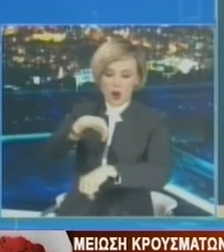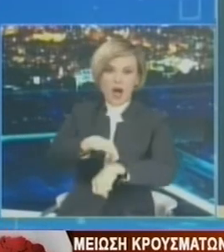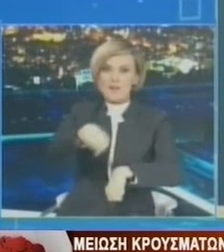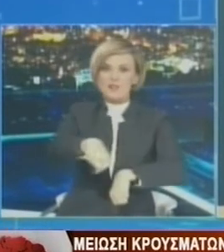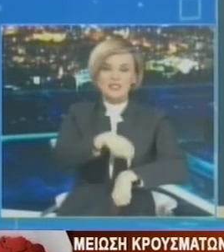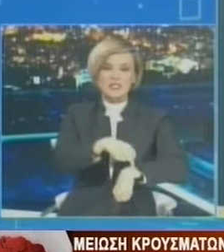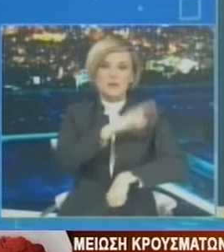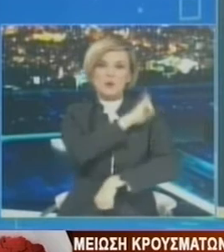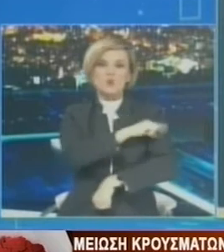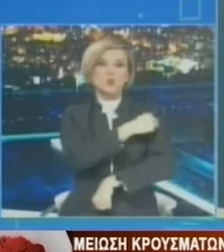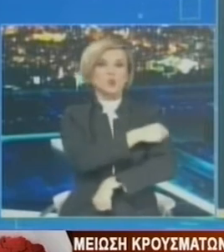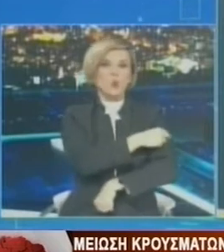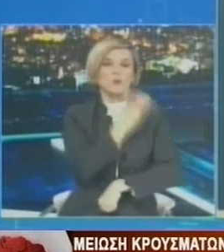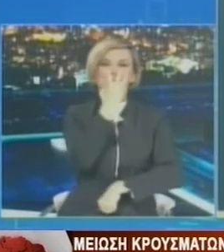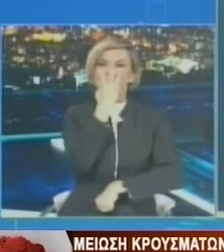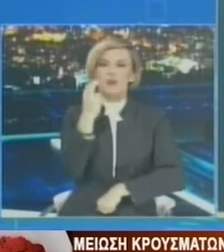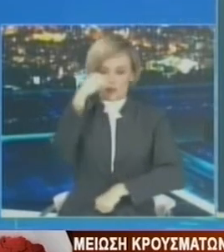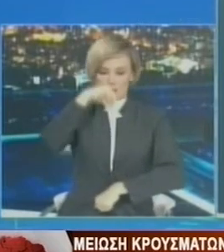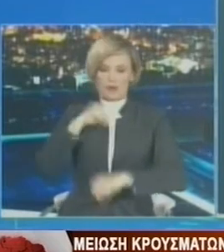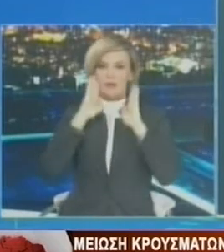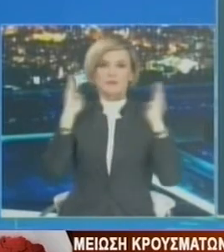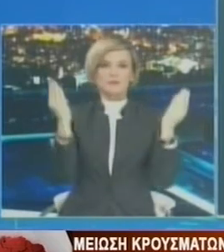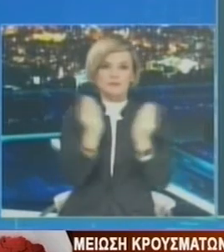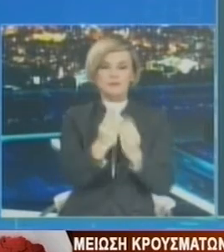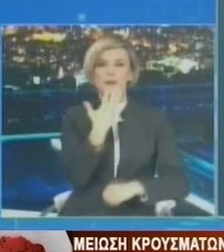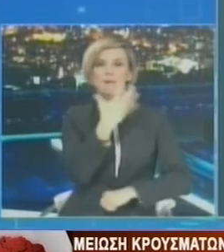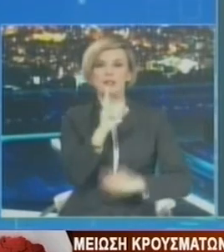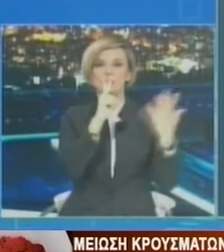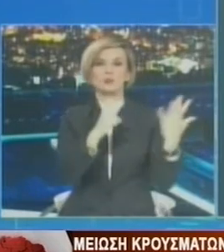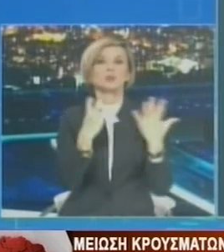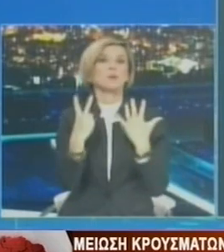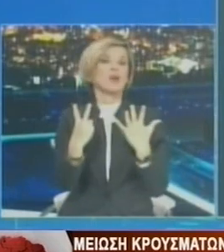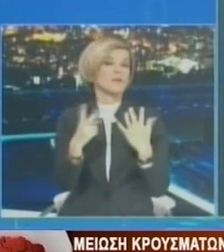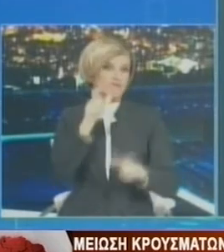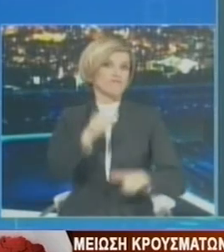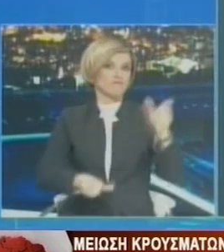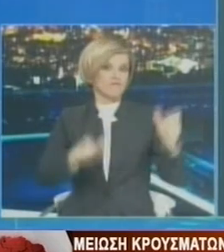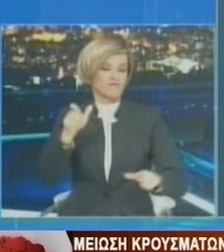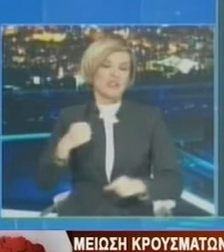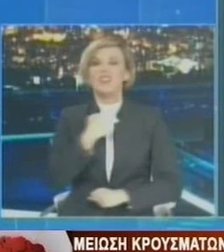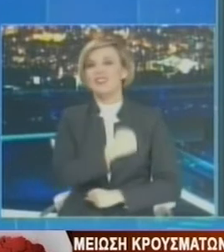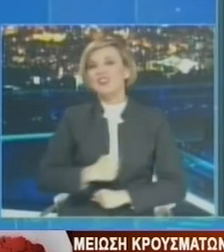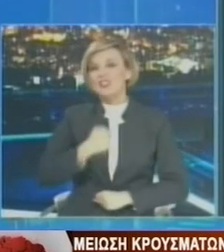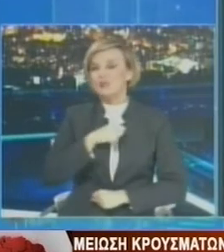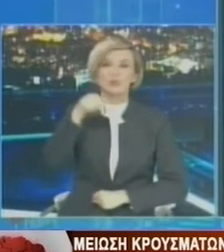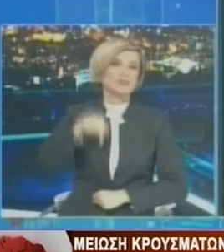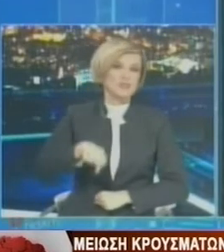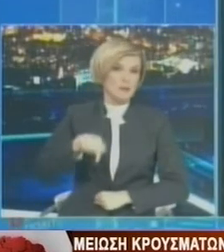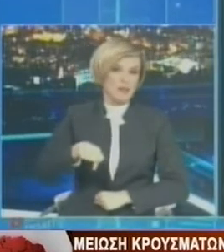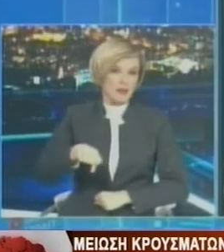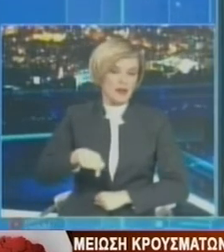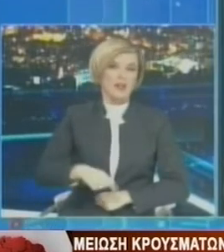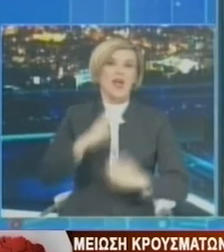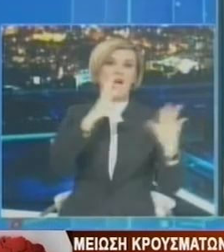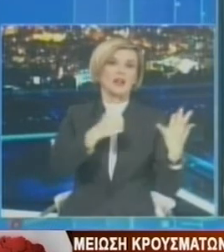νοσηλεύονται διασωληνωμένοι στις ΜΕΘ ανέρχεται σε 527 άτομα, ενώ ακόμα 96 συνάνθρωποι μας έχασαν τη ζωή τους